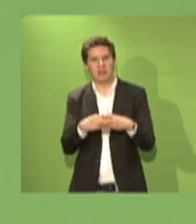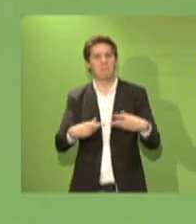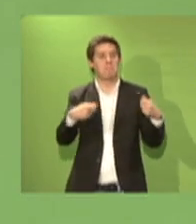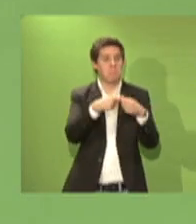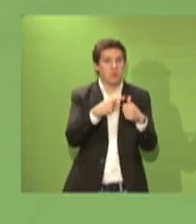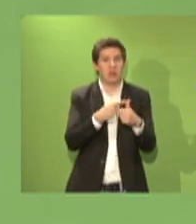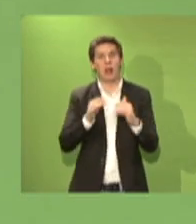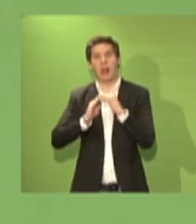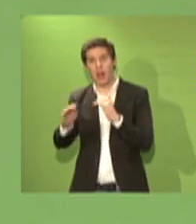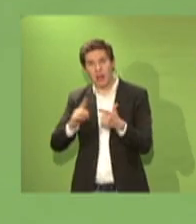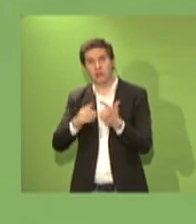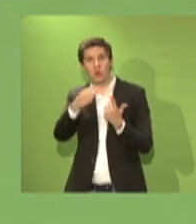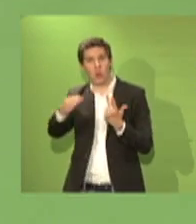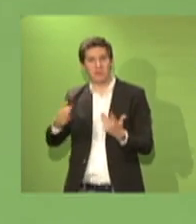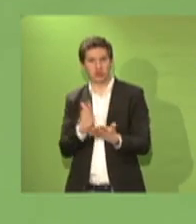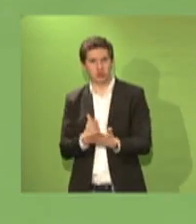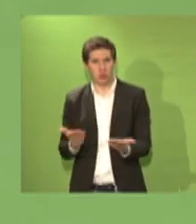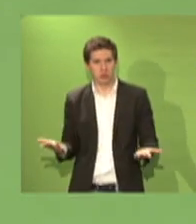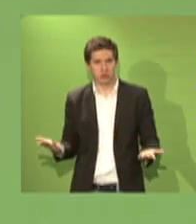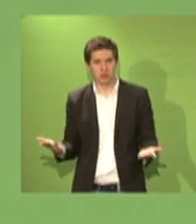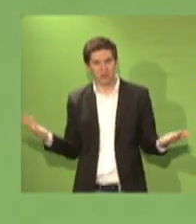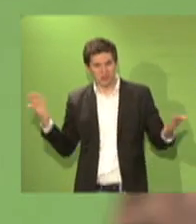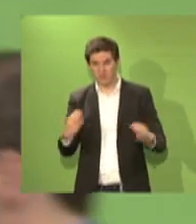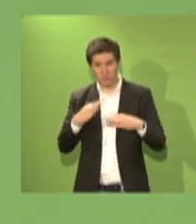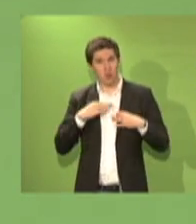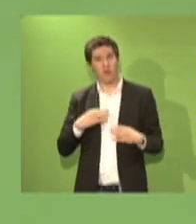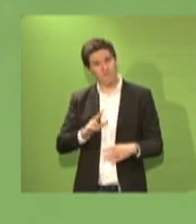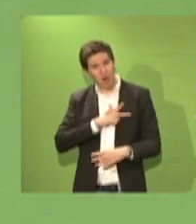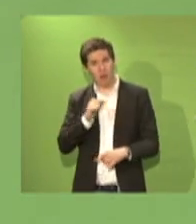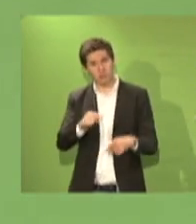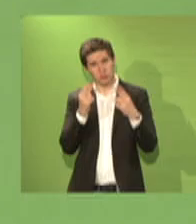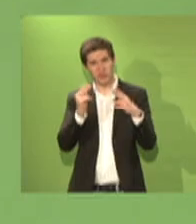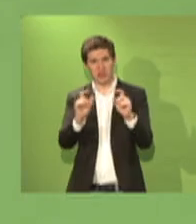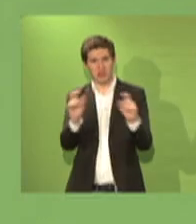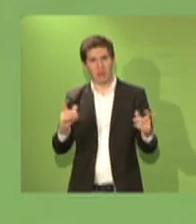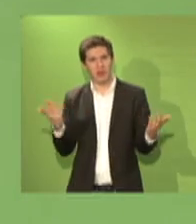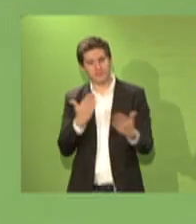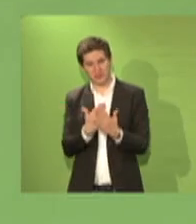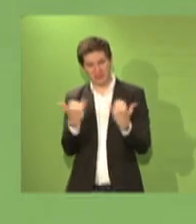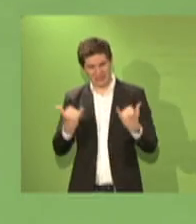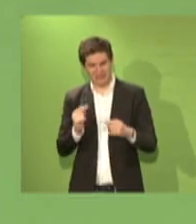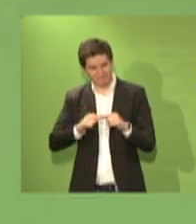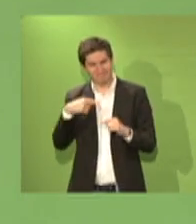machen wir auch in den Kommunen. Weil es uns damit wirklich ernst ist, gehört dazu auch der nächste